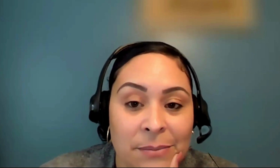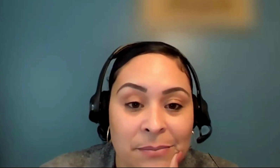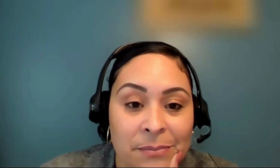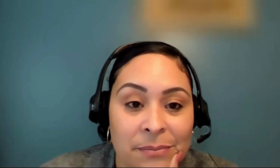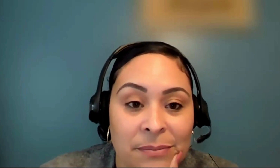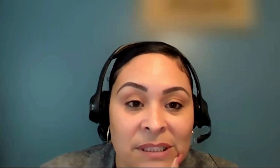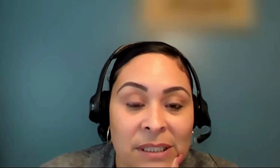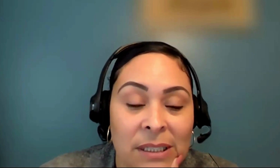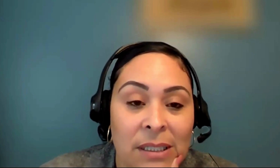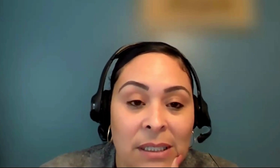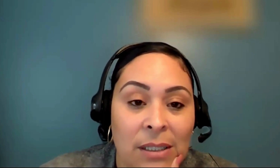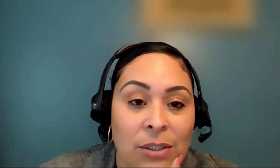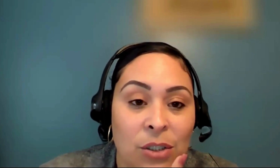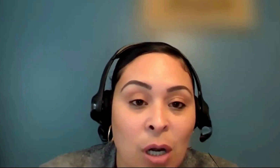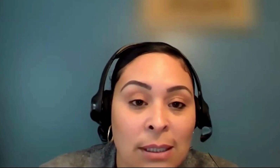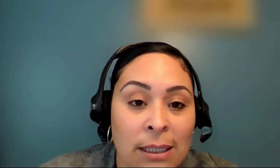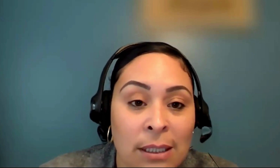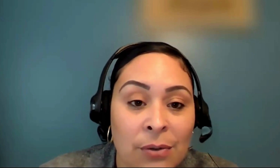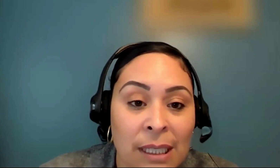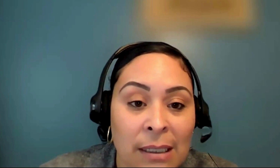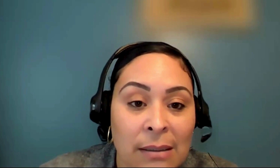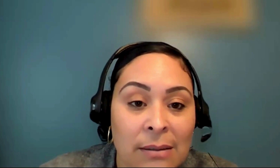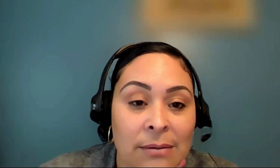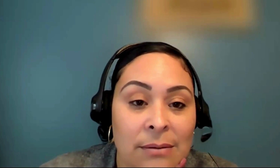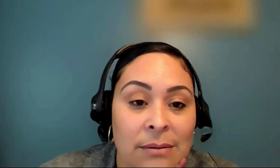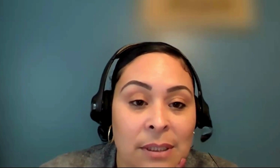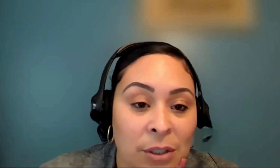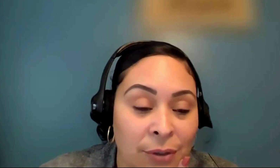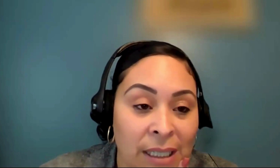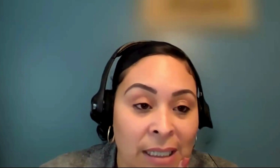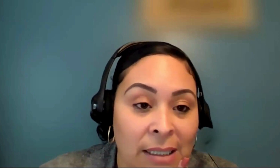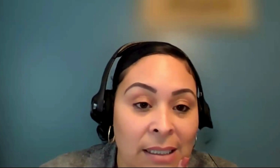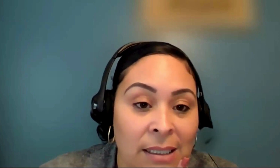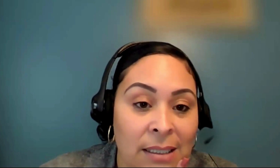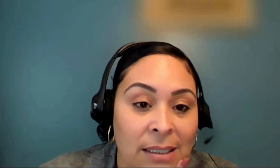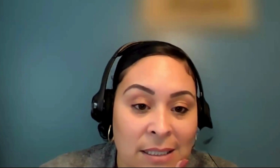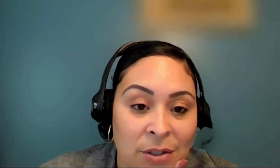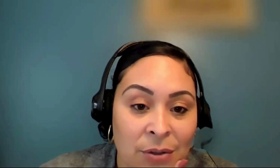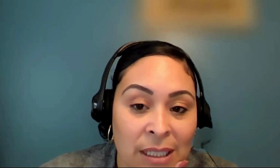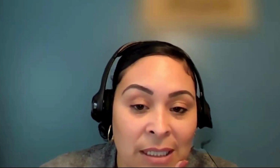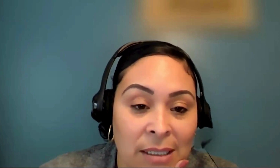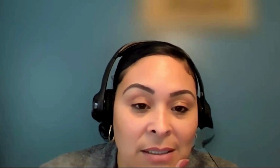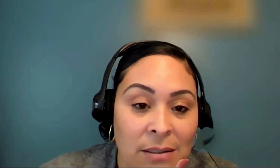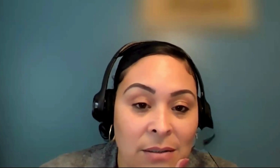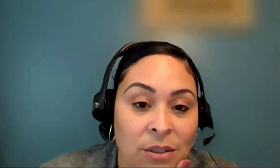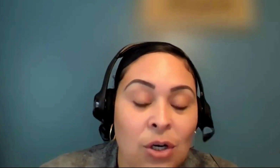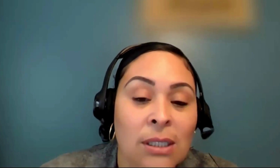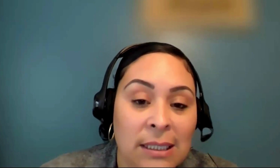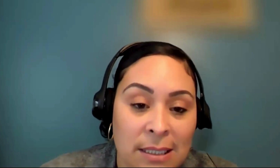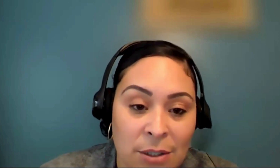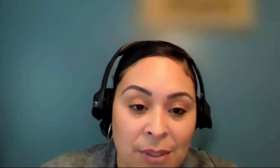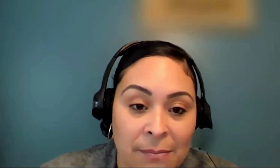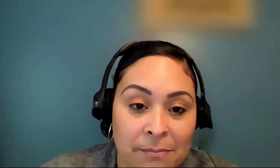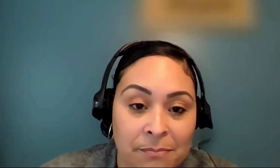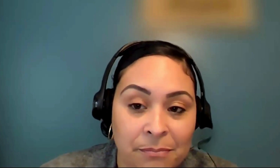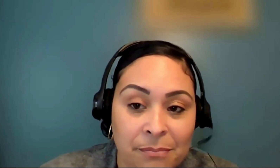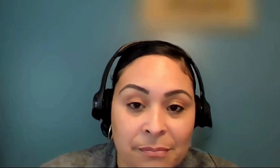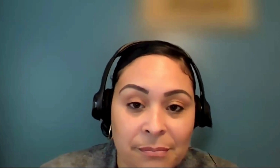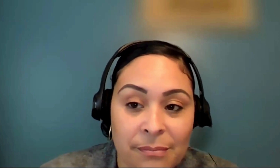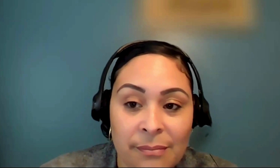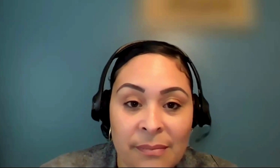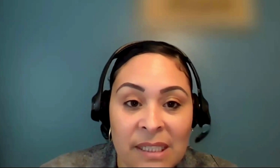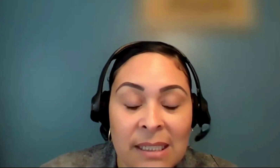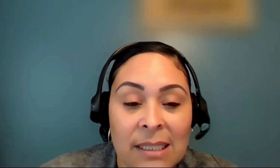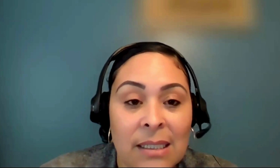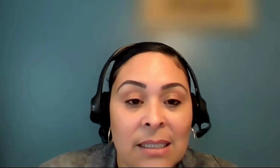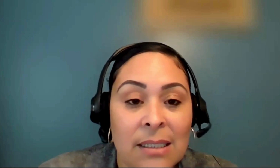今天的培训提供的资讯，你是不是觉得你收到了足够多的信息，可以帮助你